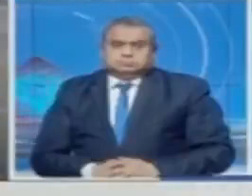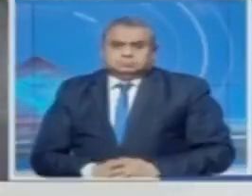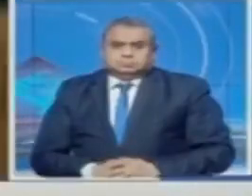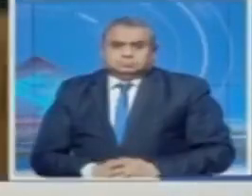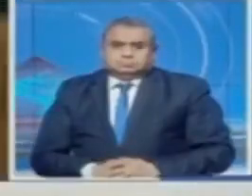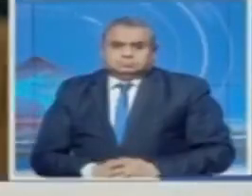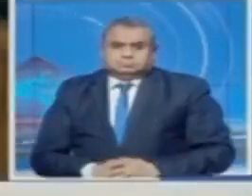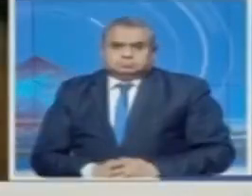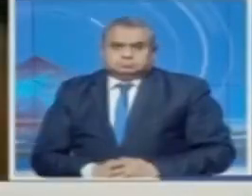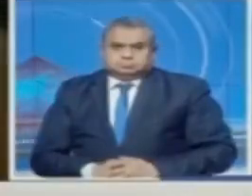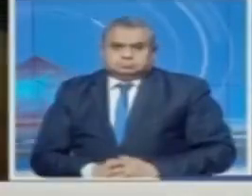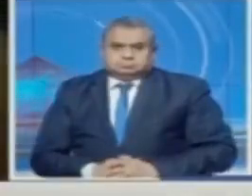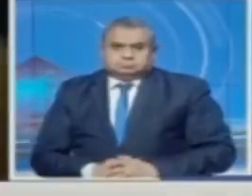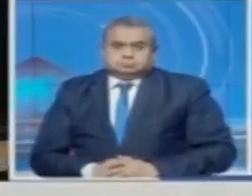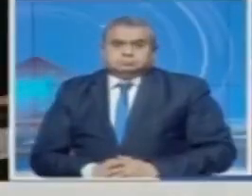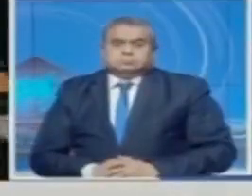لبيك.